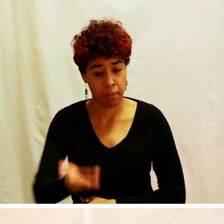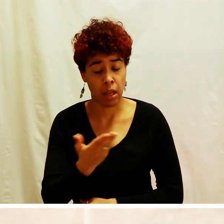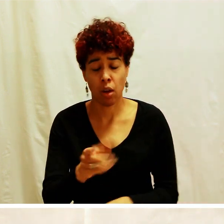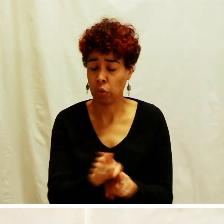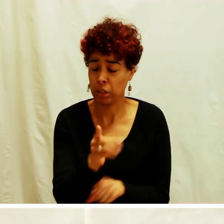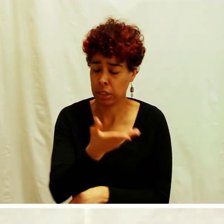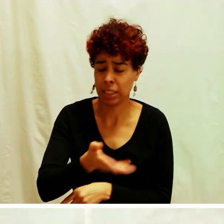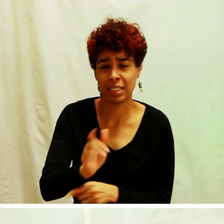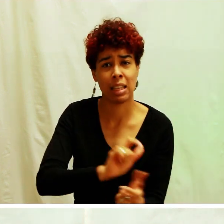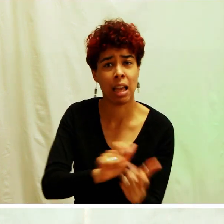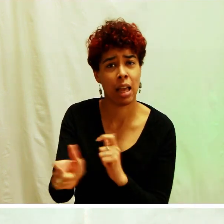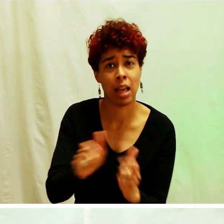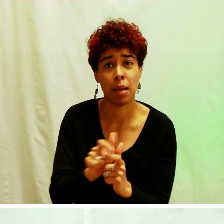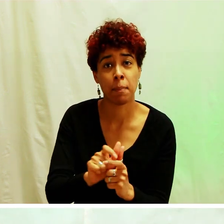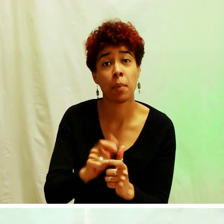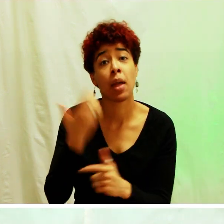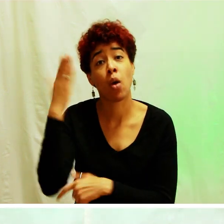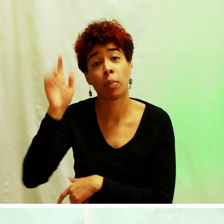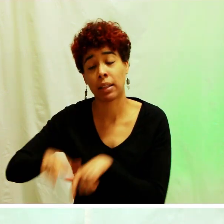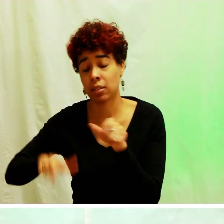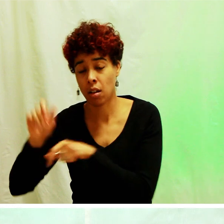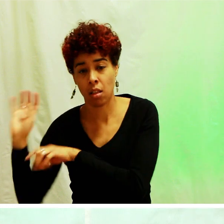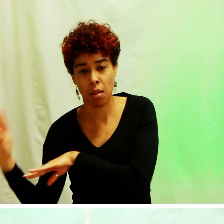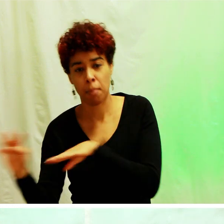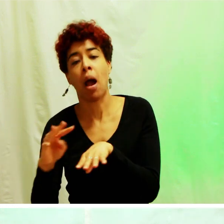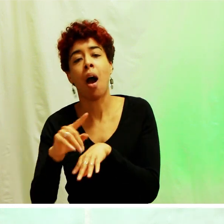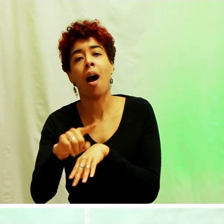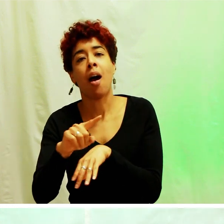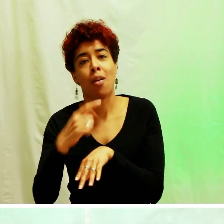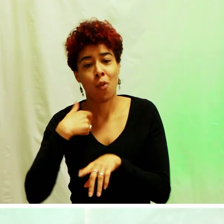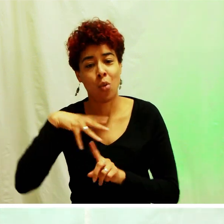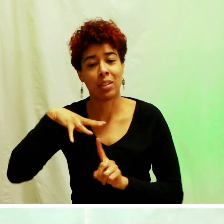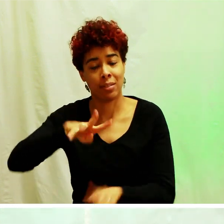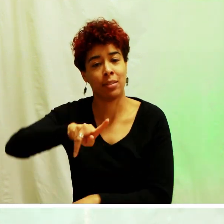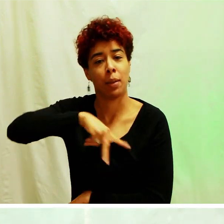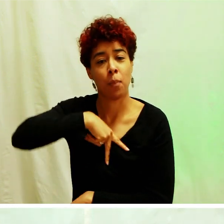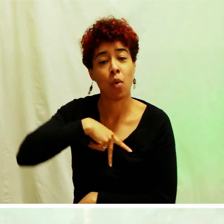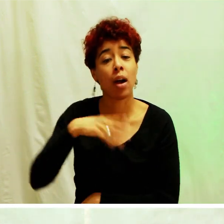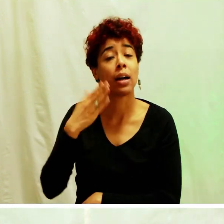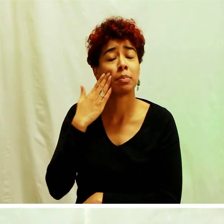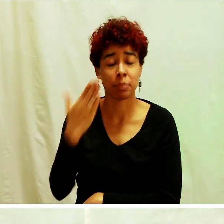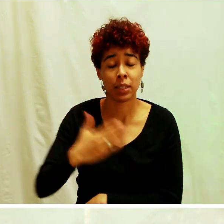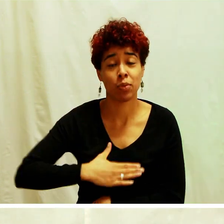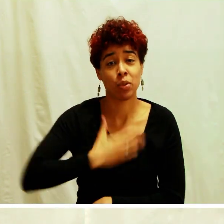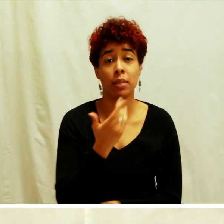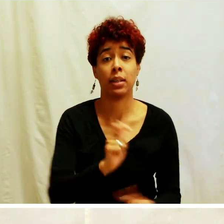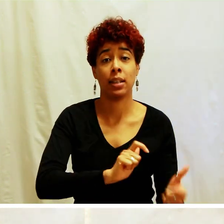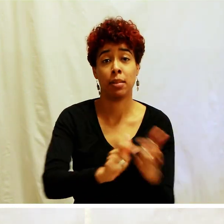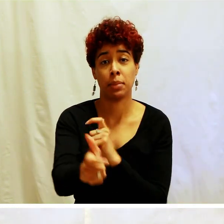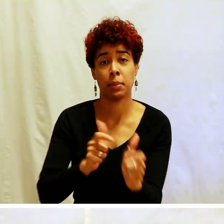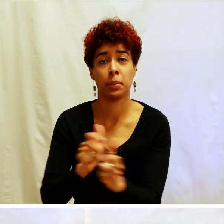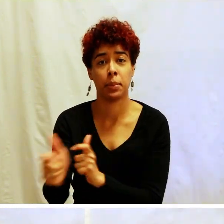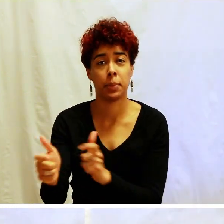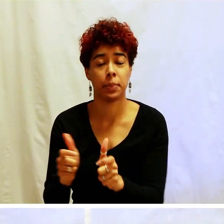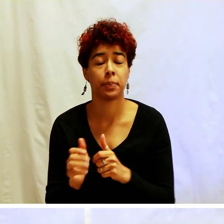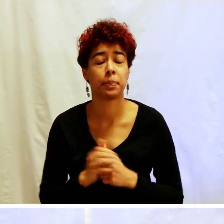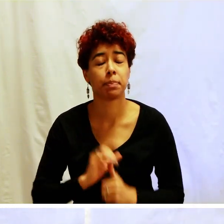À ceux-ci, tous connaîtront que vous êtes mes disciples si vous avez de l'amour les uns pour les autres. »